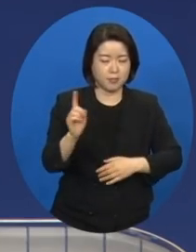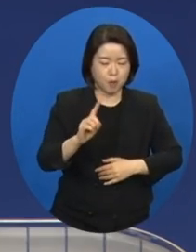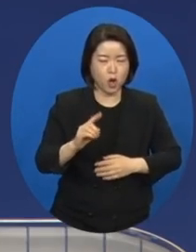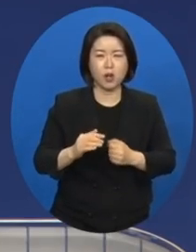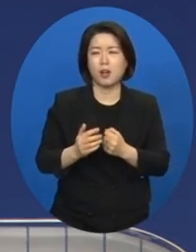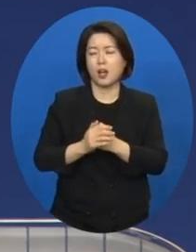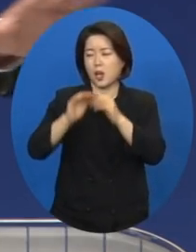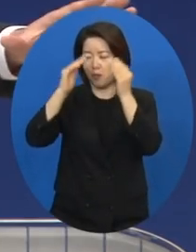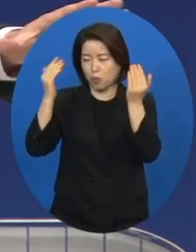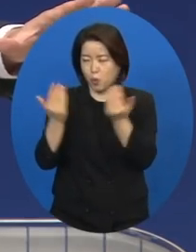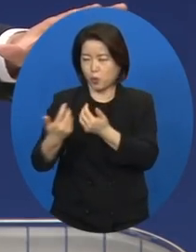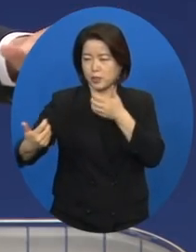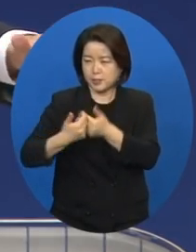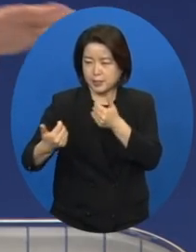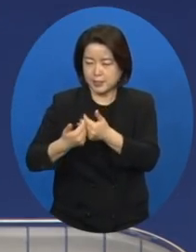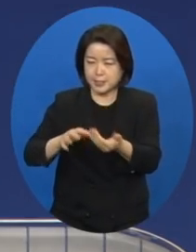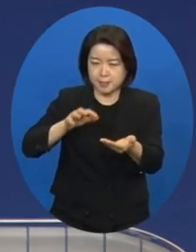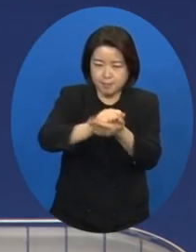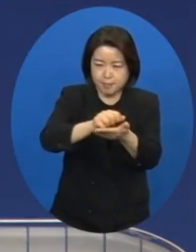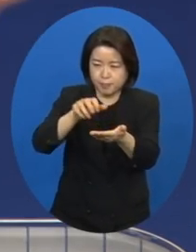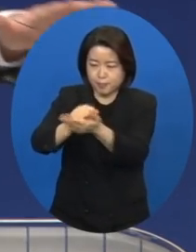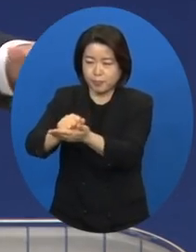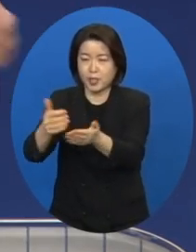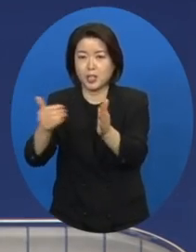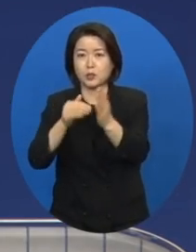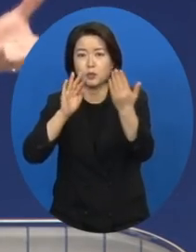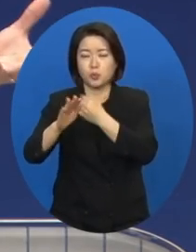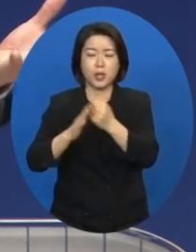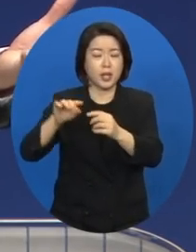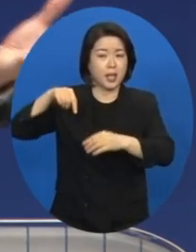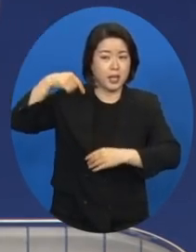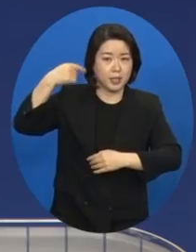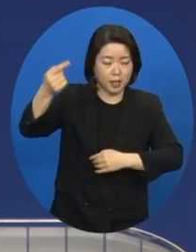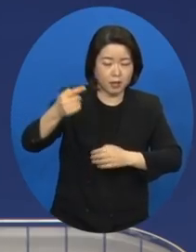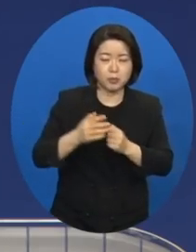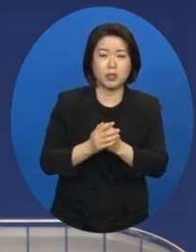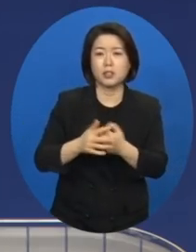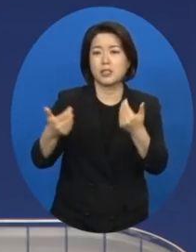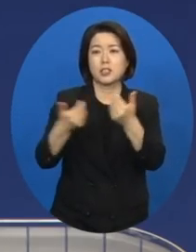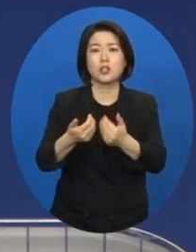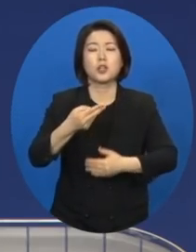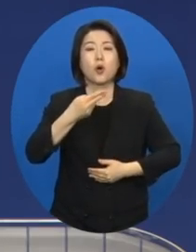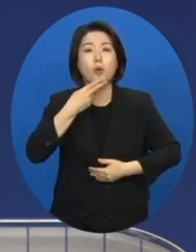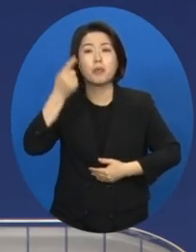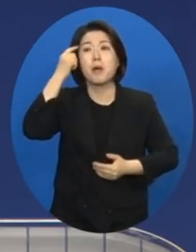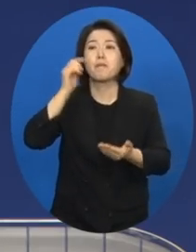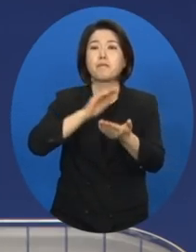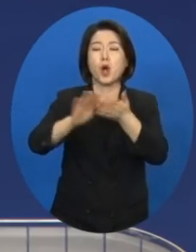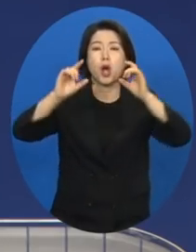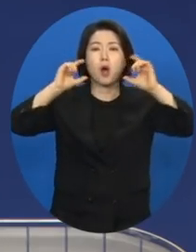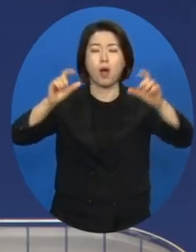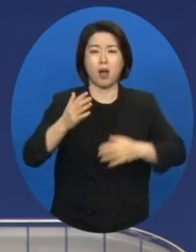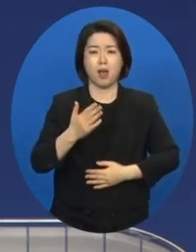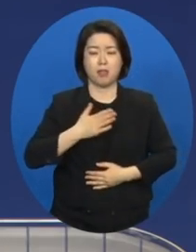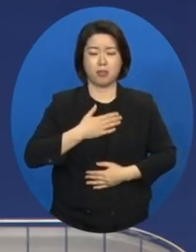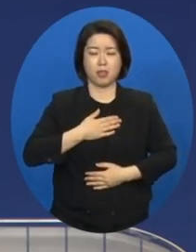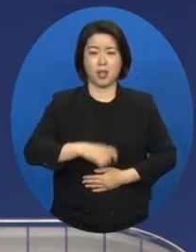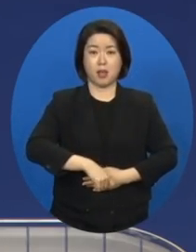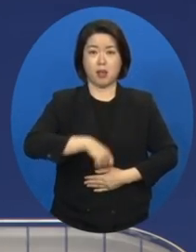모든 약자들을 다 짓밟은 다음에 더 이상 전쟁이 없는 그러한 평화를 선언을 했어요. 내가 정의롭고 내가